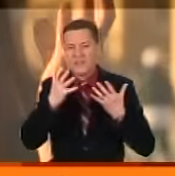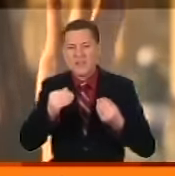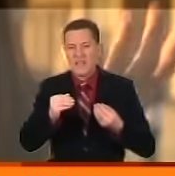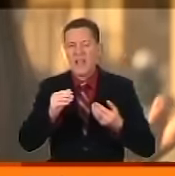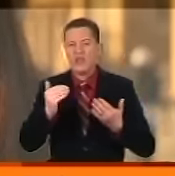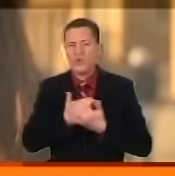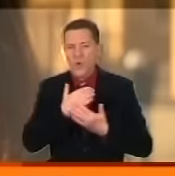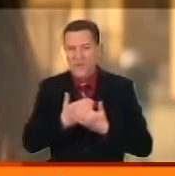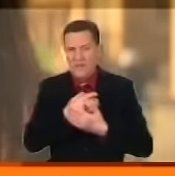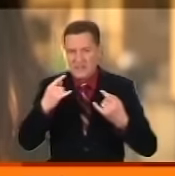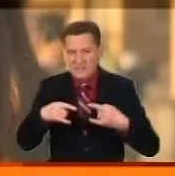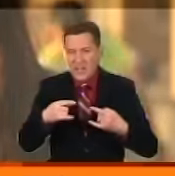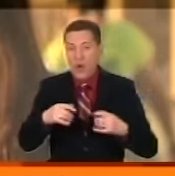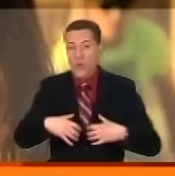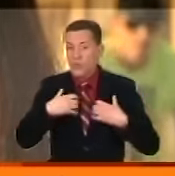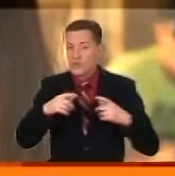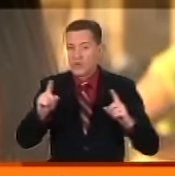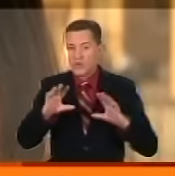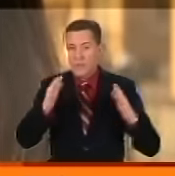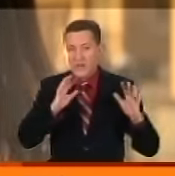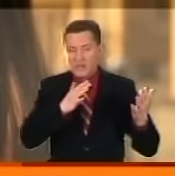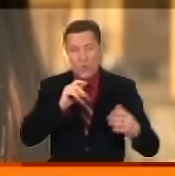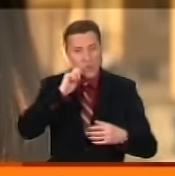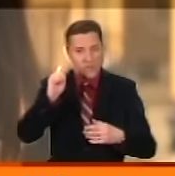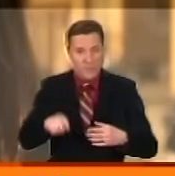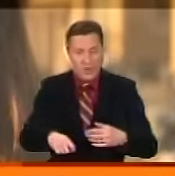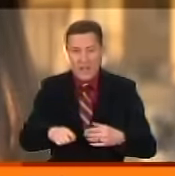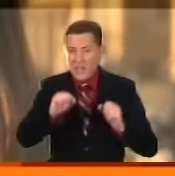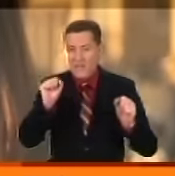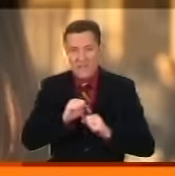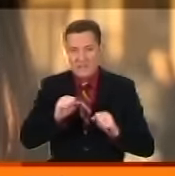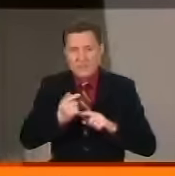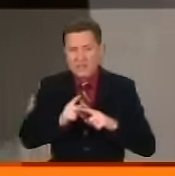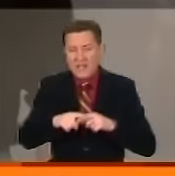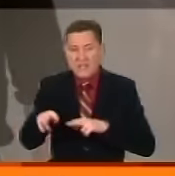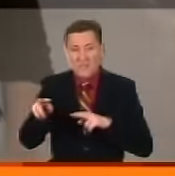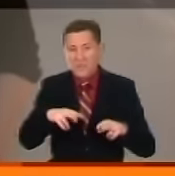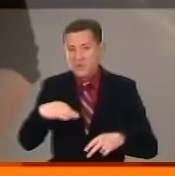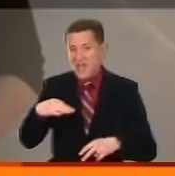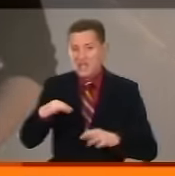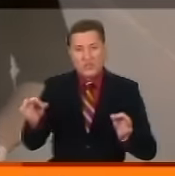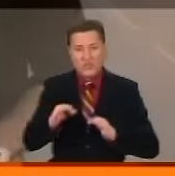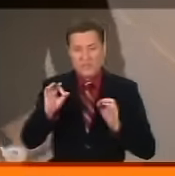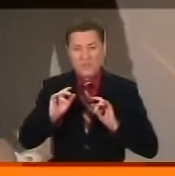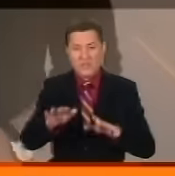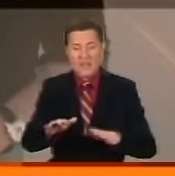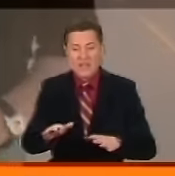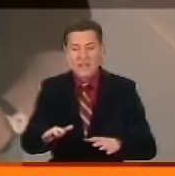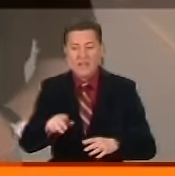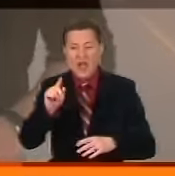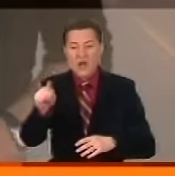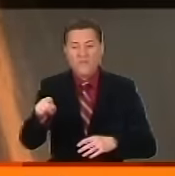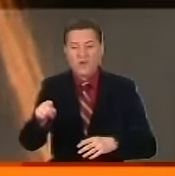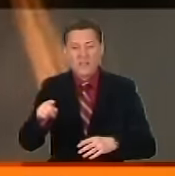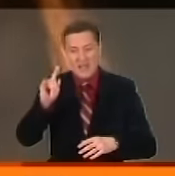Фейсбуке, ужас, что происходит в Украине, невозможно было просто вот за этим наблюдать и ничего не делать. Наталя Прайс, колишня бізнесвумен, нині